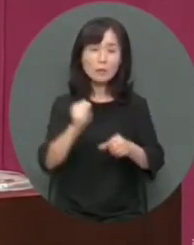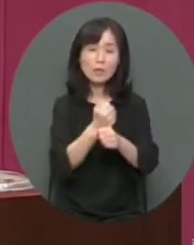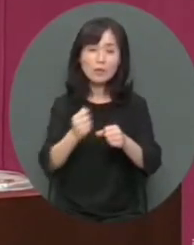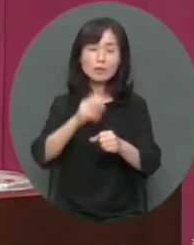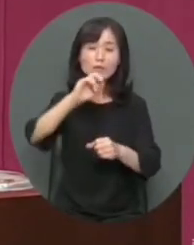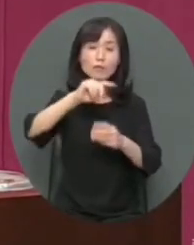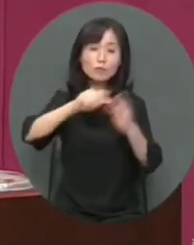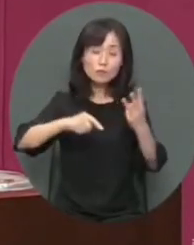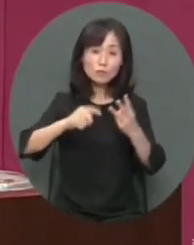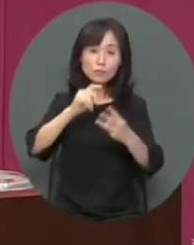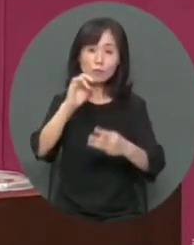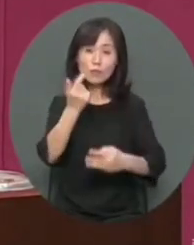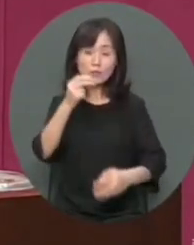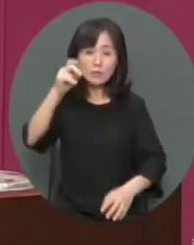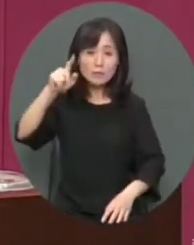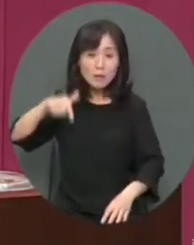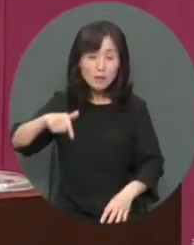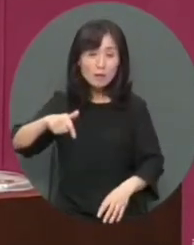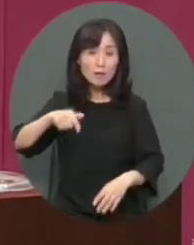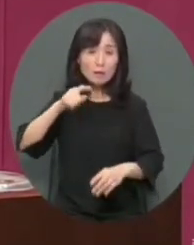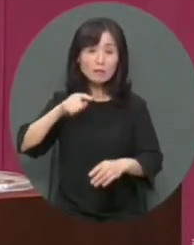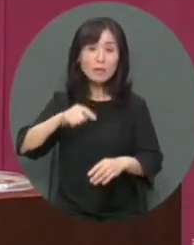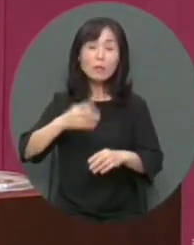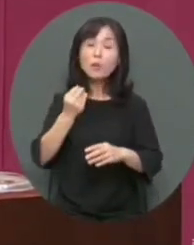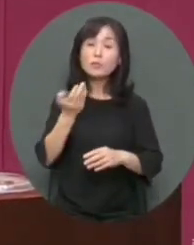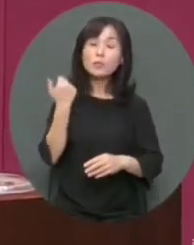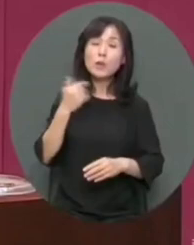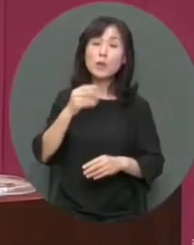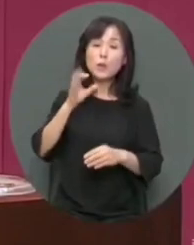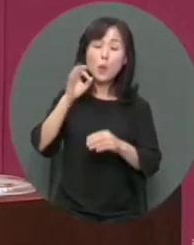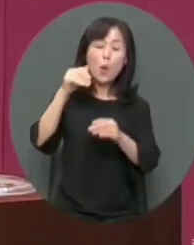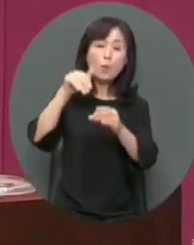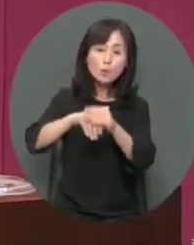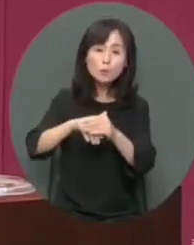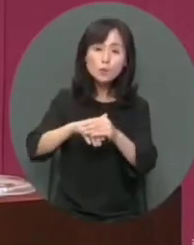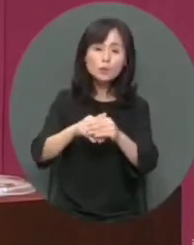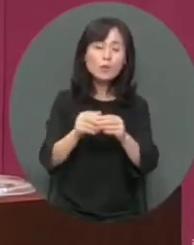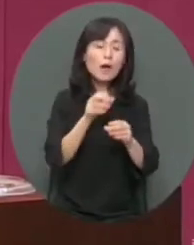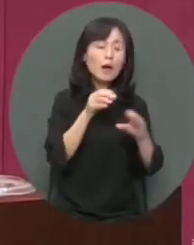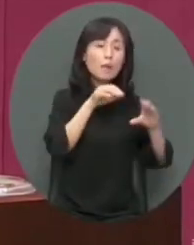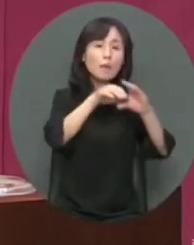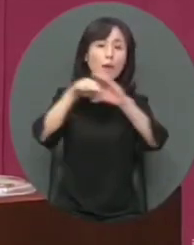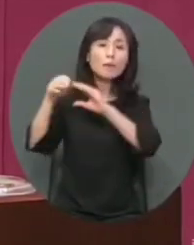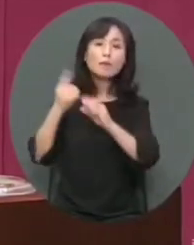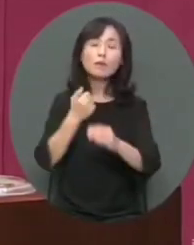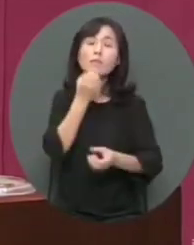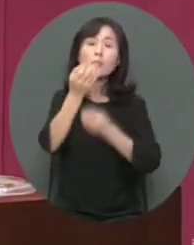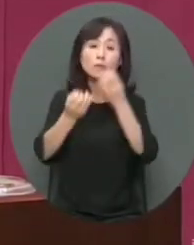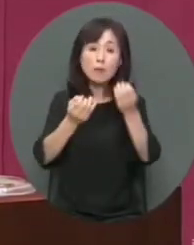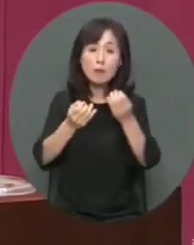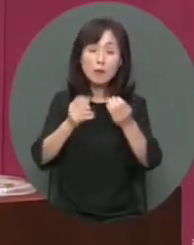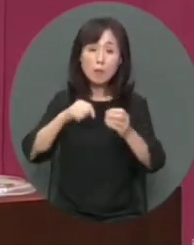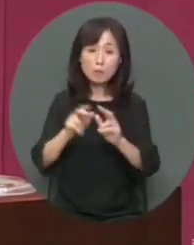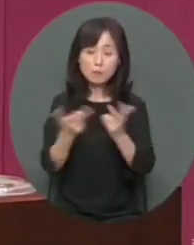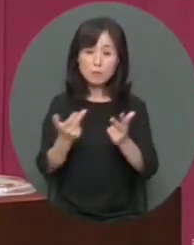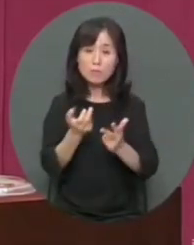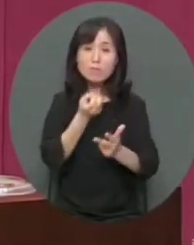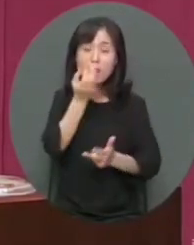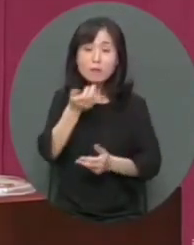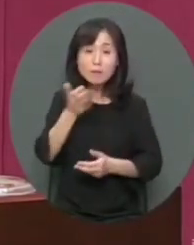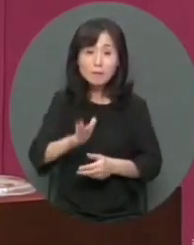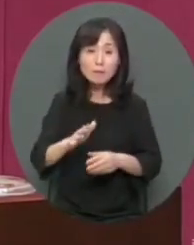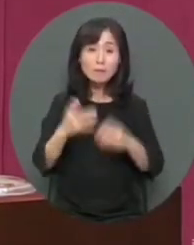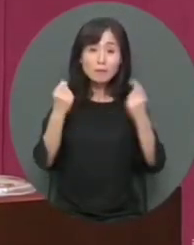법정에서 돈봉투 20개를 수수한 사실을 자백했습니다. 본인도 다 털어놓은 마당에 아직까지도 검찰의